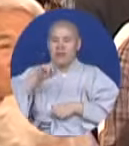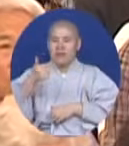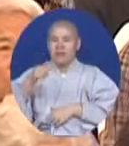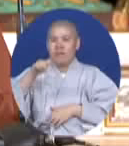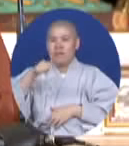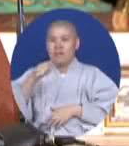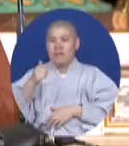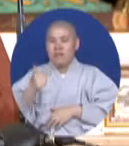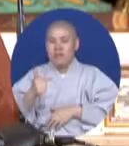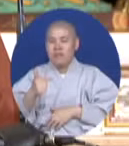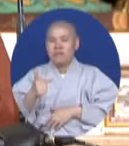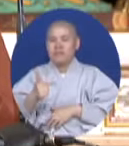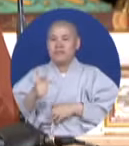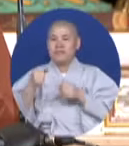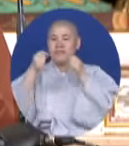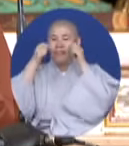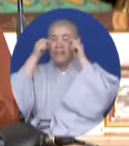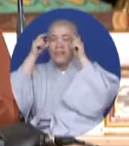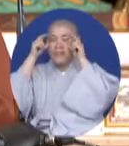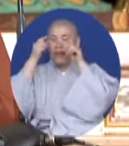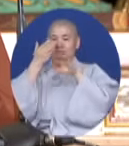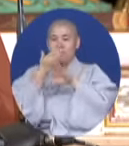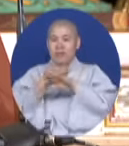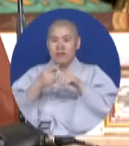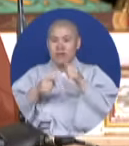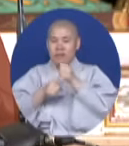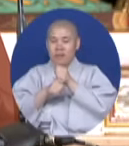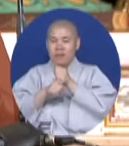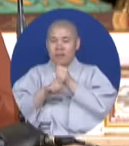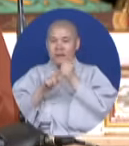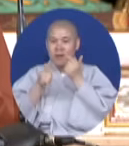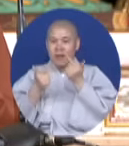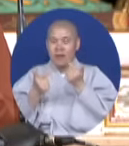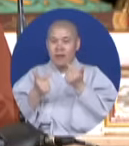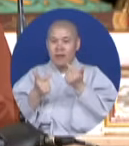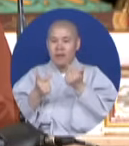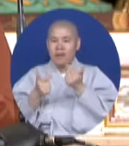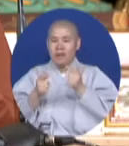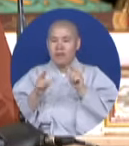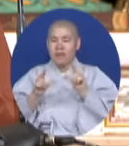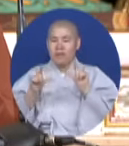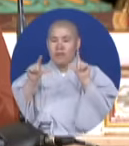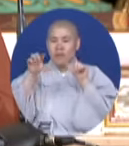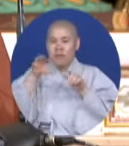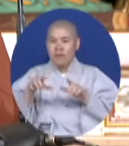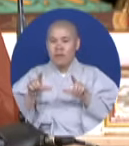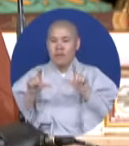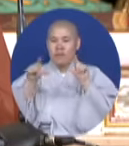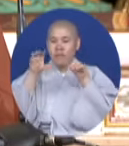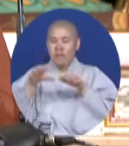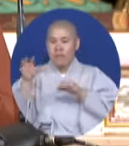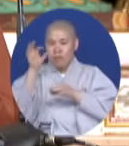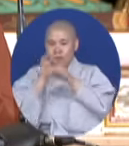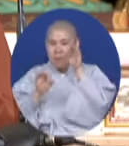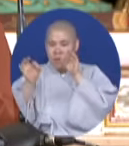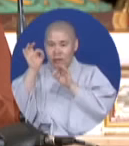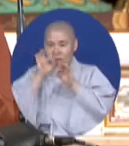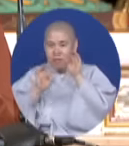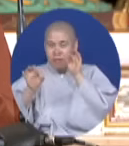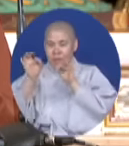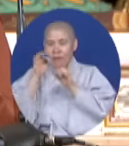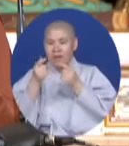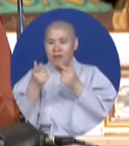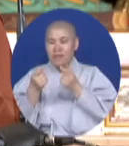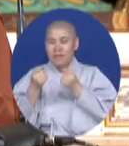데서는 깨달음이란 다른 게 아니라 동방에서 동방 찾는 거다 이게